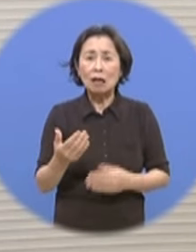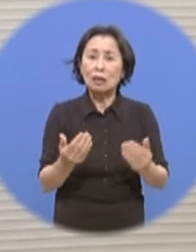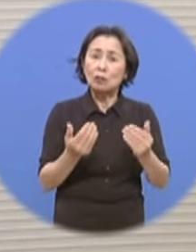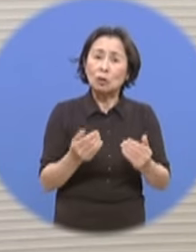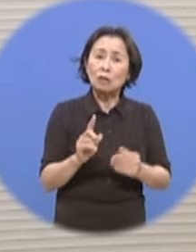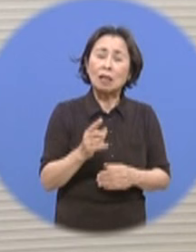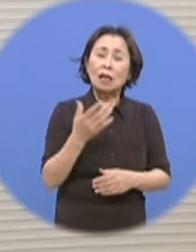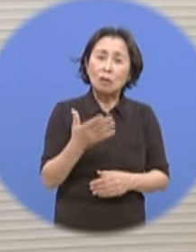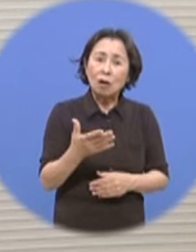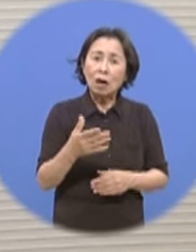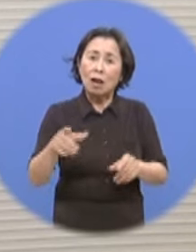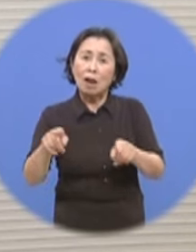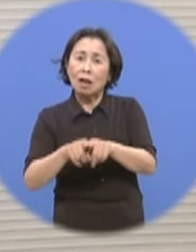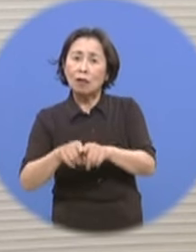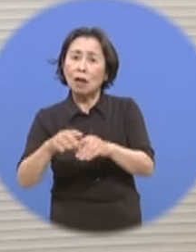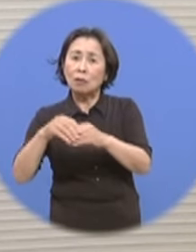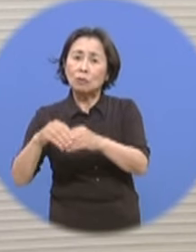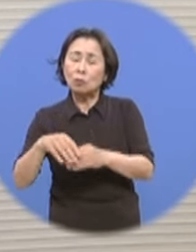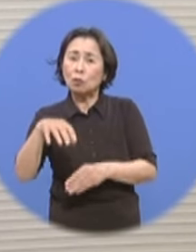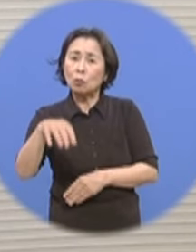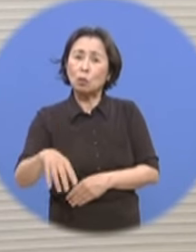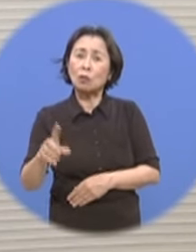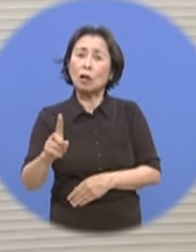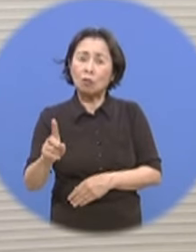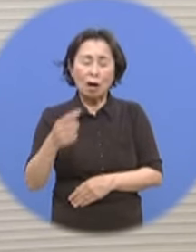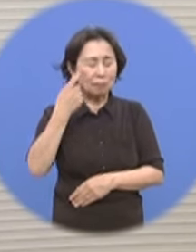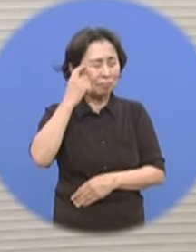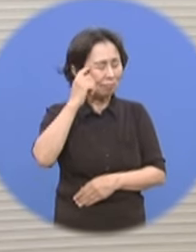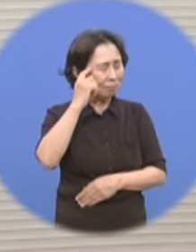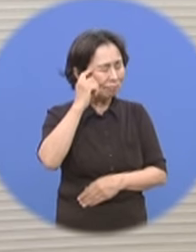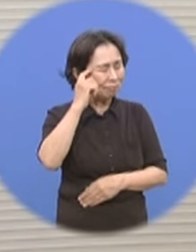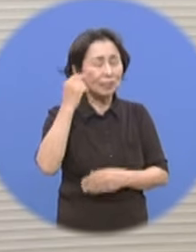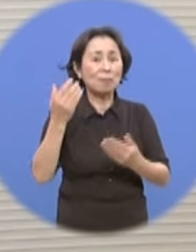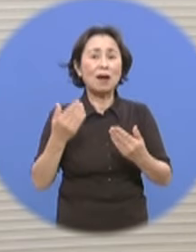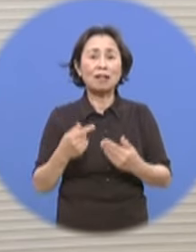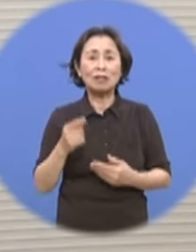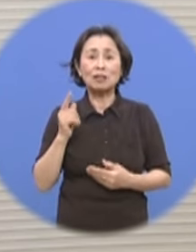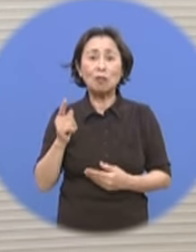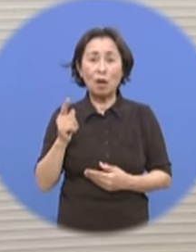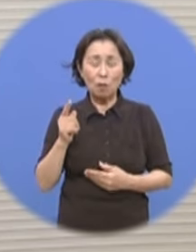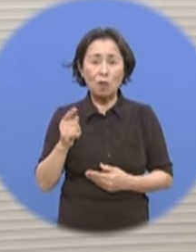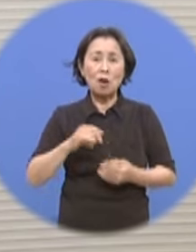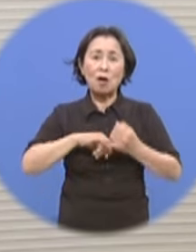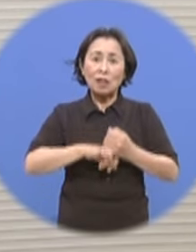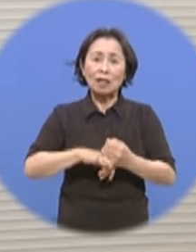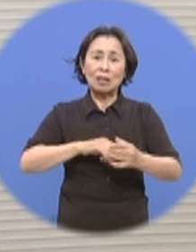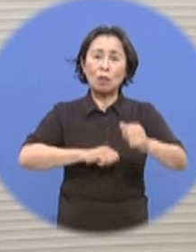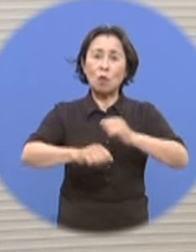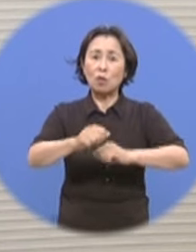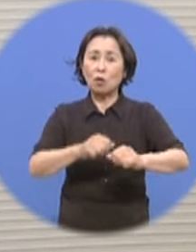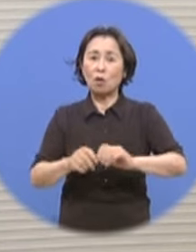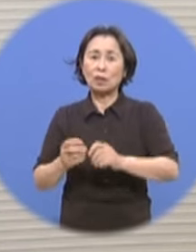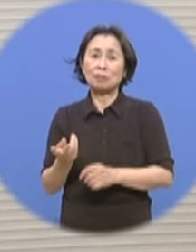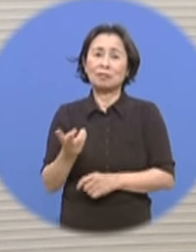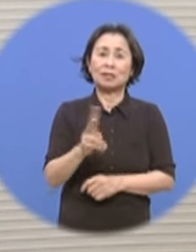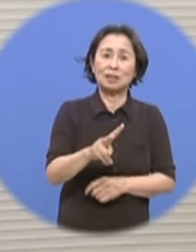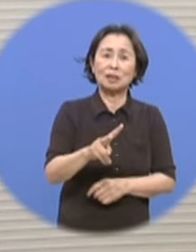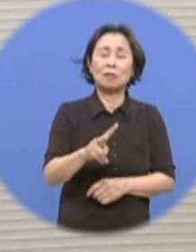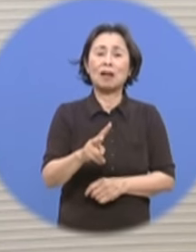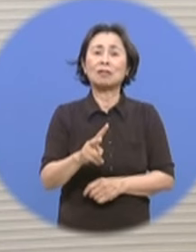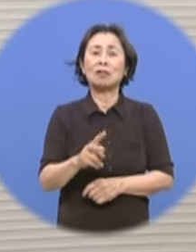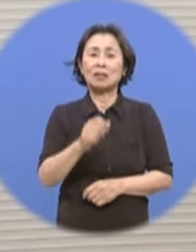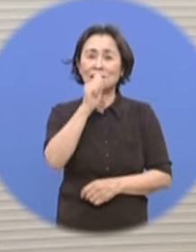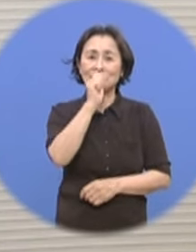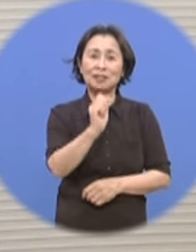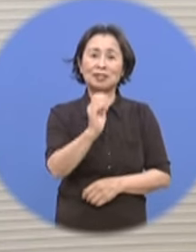連携すれば良いのかなどについて思いを巡らせていただきその思いを是非とも行動に移していただきますようよろしくお願い